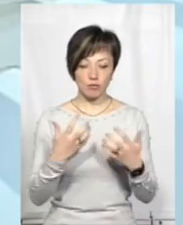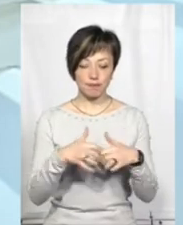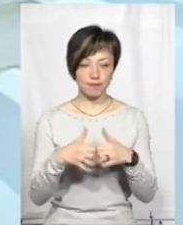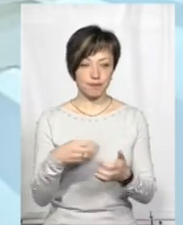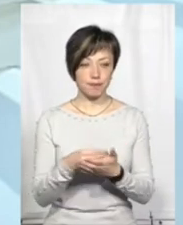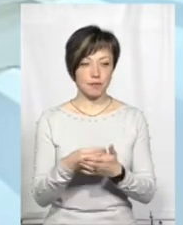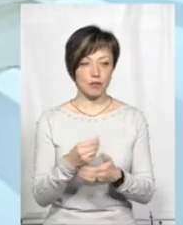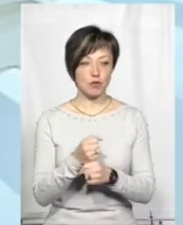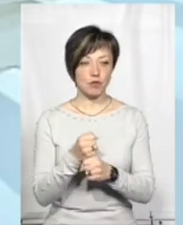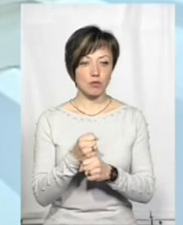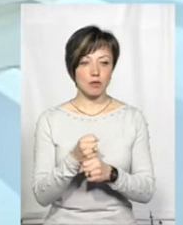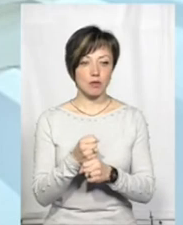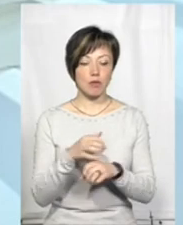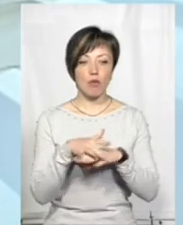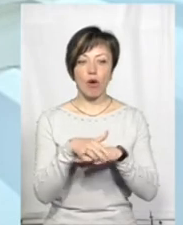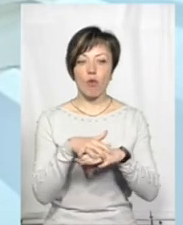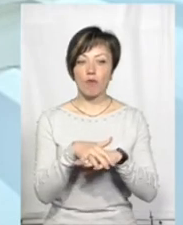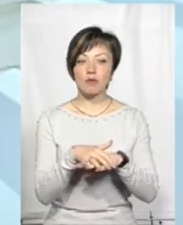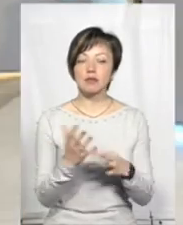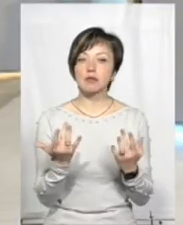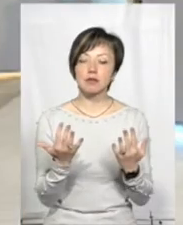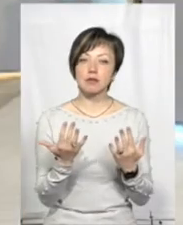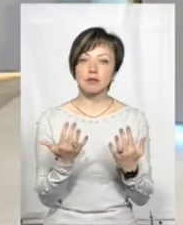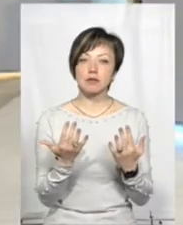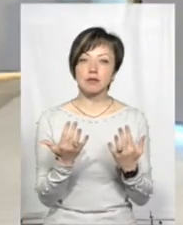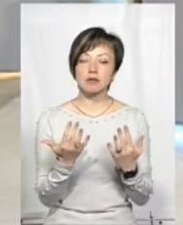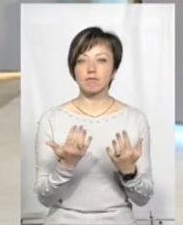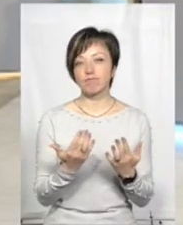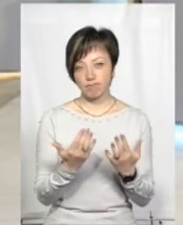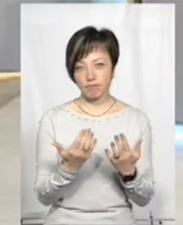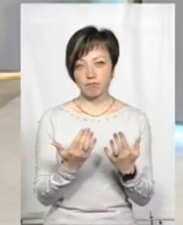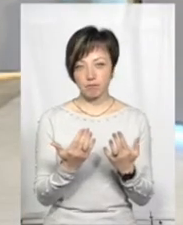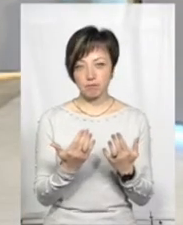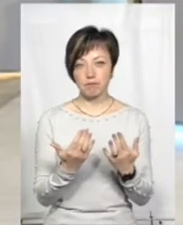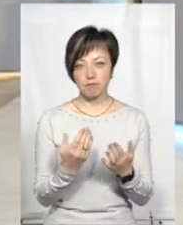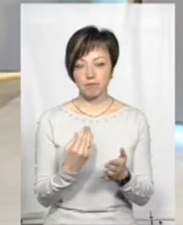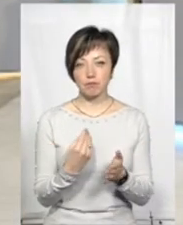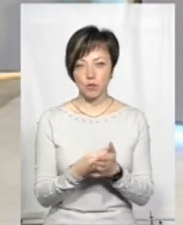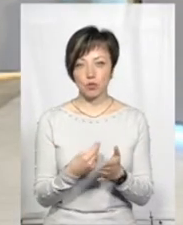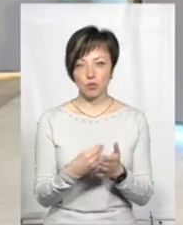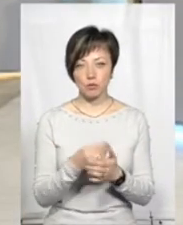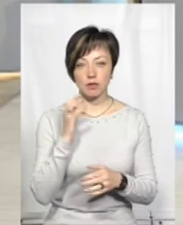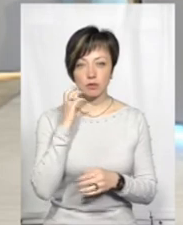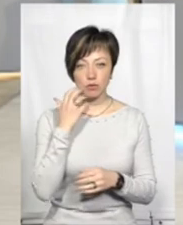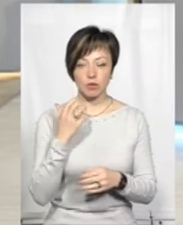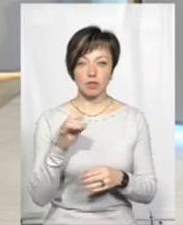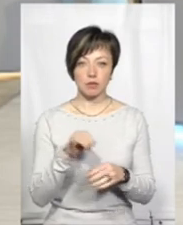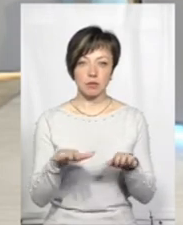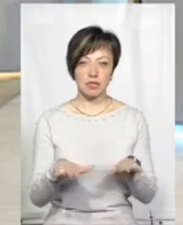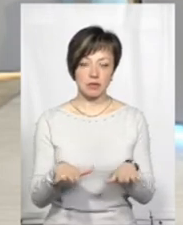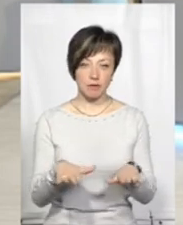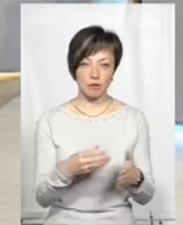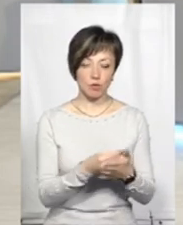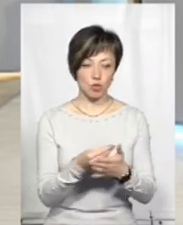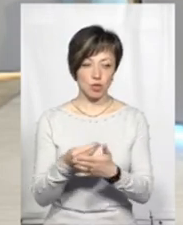пораховано вартість робіт, тому що якщо... Яка вона, до речі? Там цифра досить, скажімо, серйозна. І